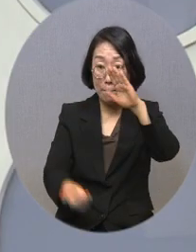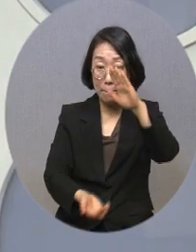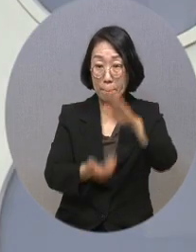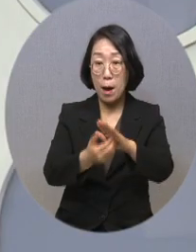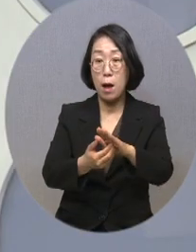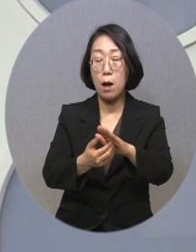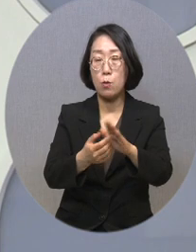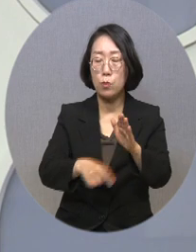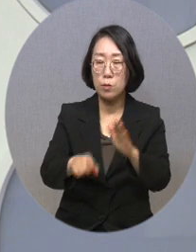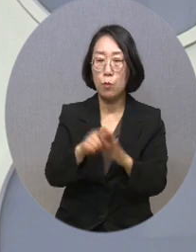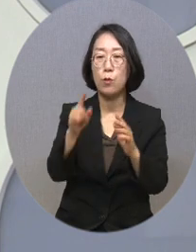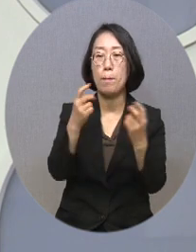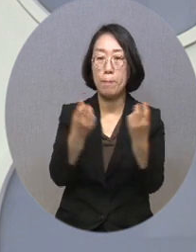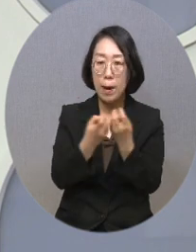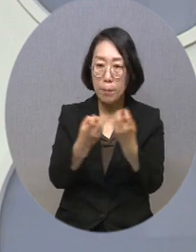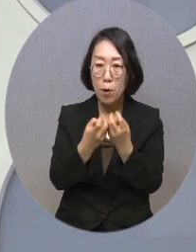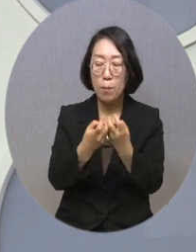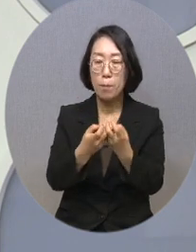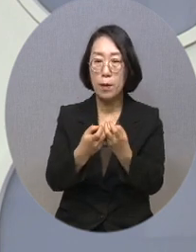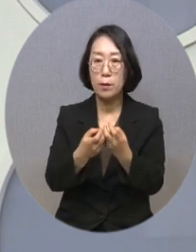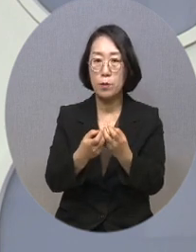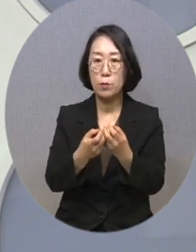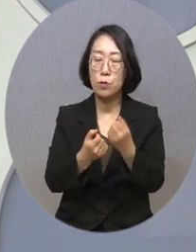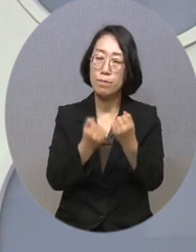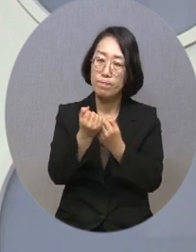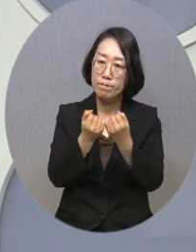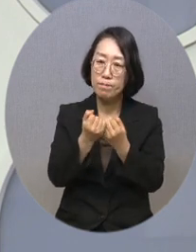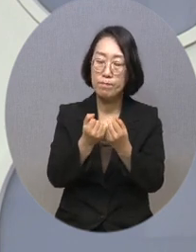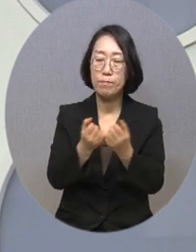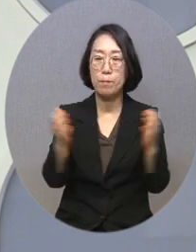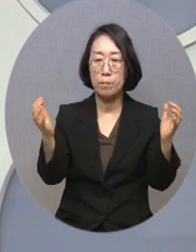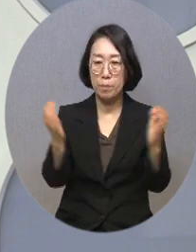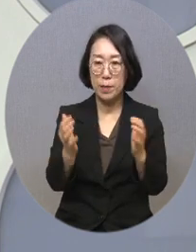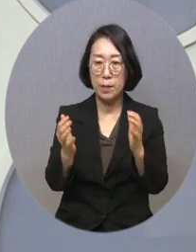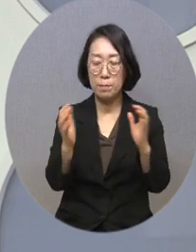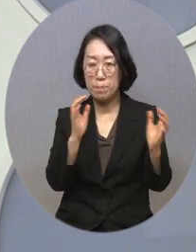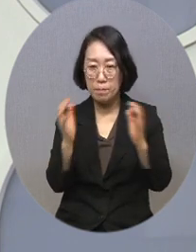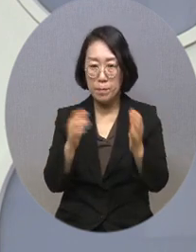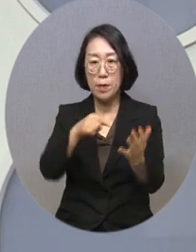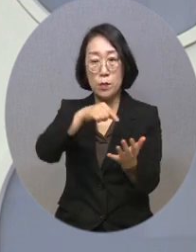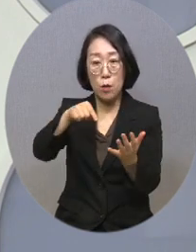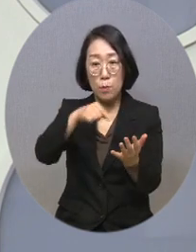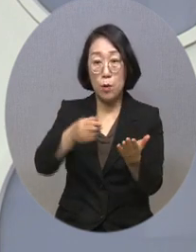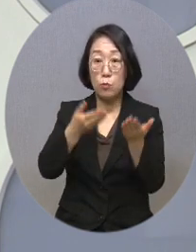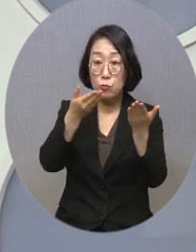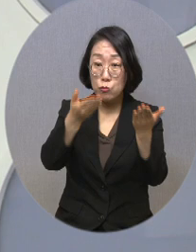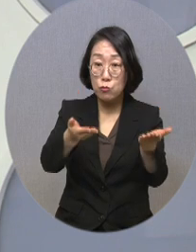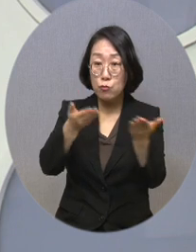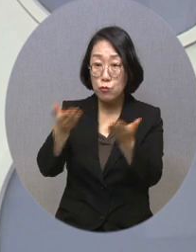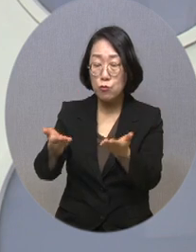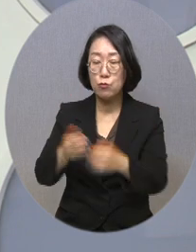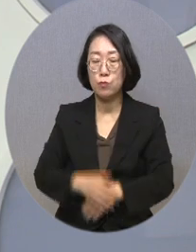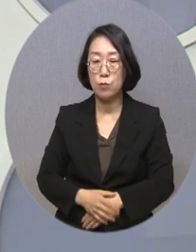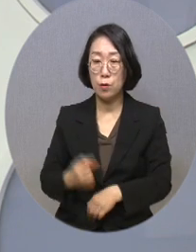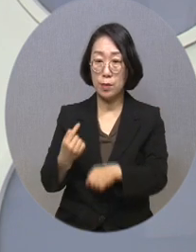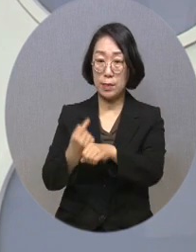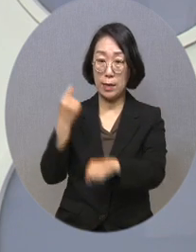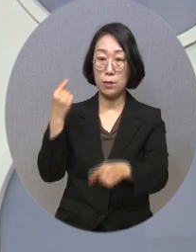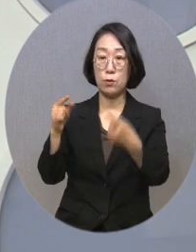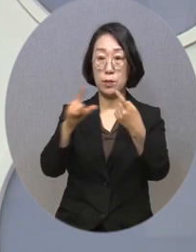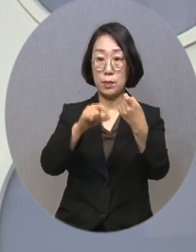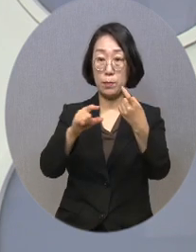어떤 방법을 해야 되는가라고 하는 것들도 간담회를 열고 설명회를 열어서 지금 작년